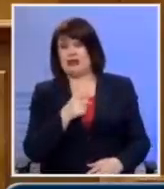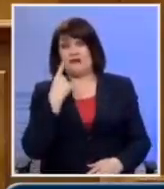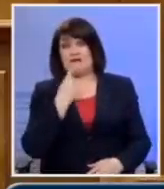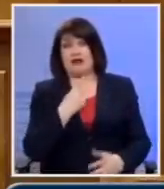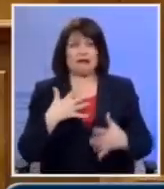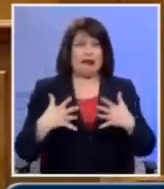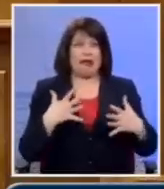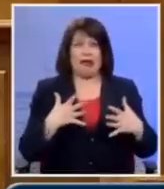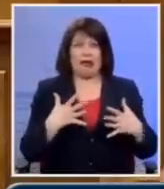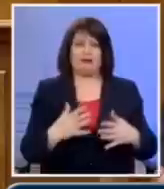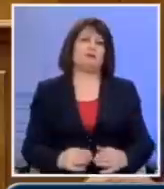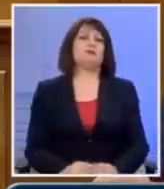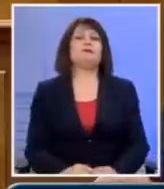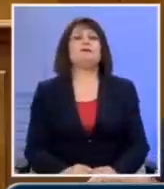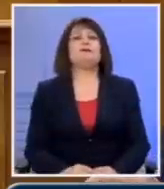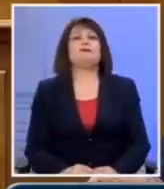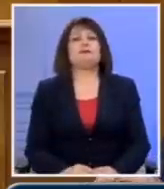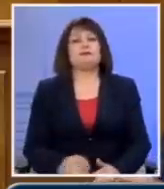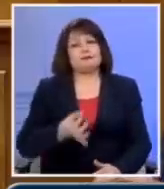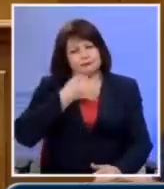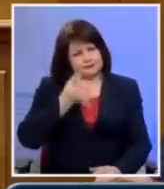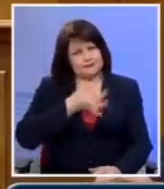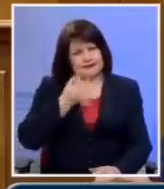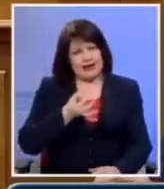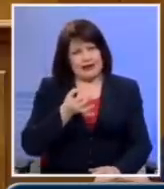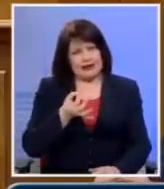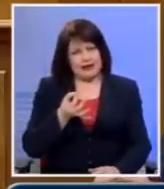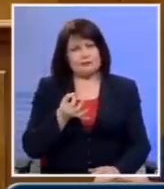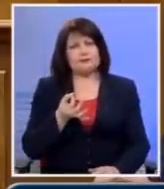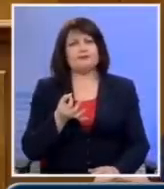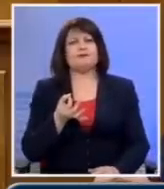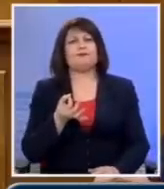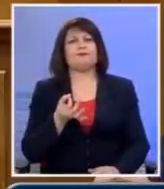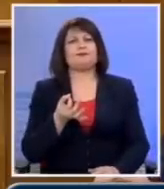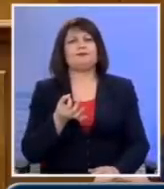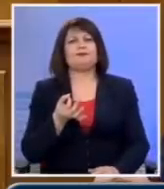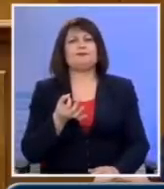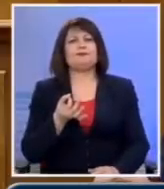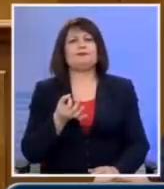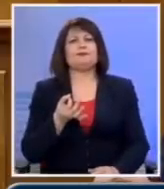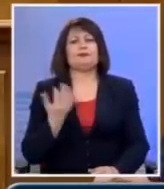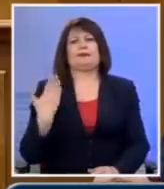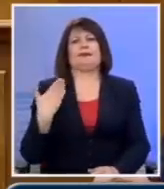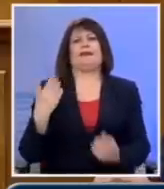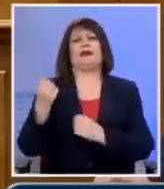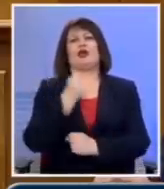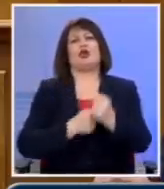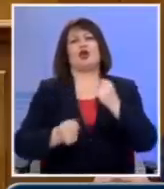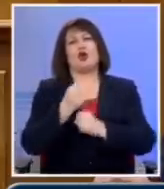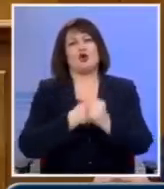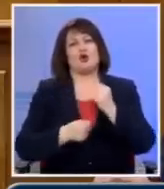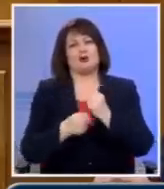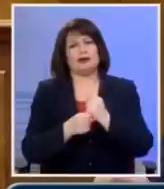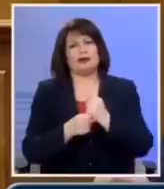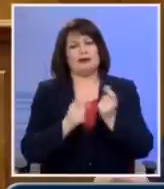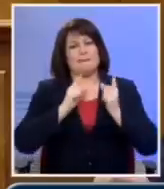πανικό. Έλεγα λοιπόν, κυρίες και κύριοι συνάδελφοι, ότι τα τελευταία χρόνια, τα χρόνια